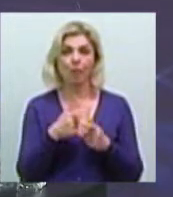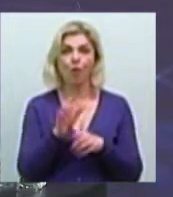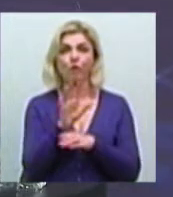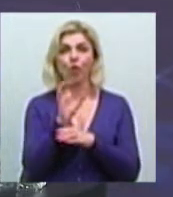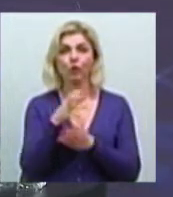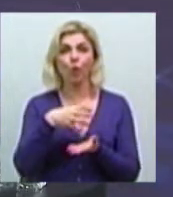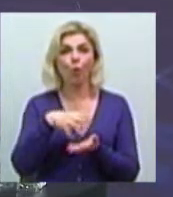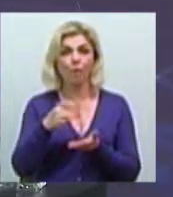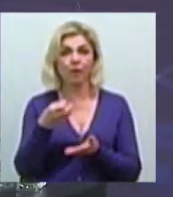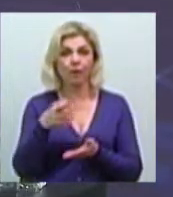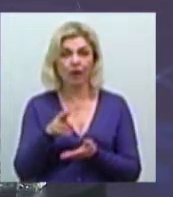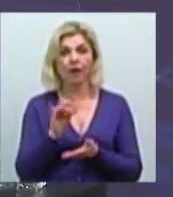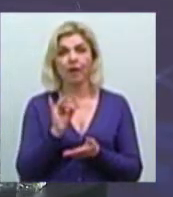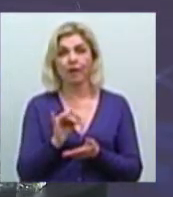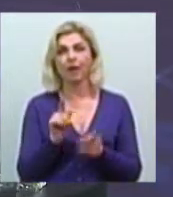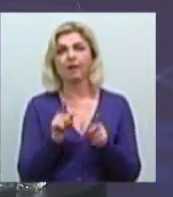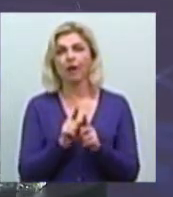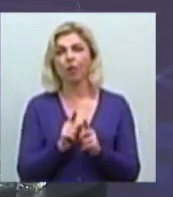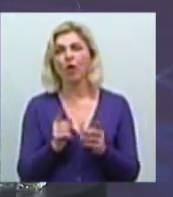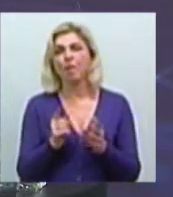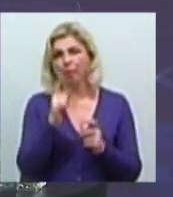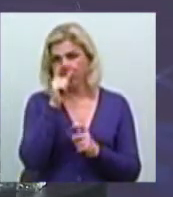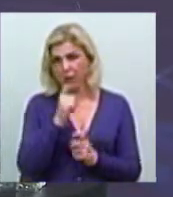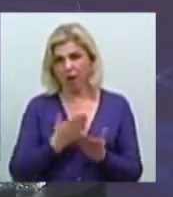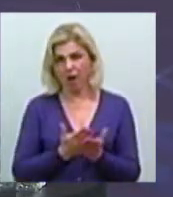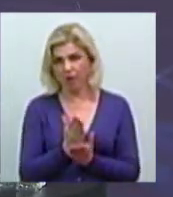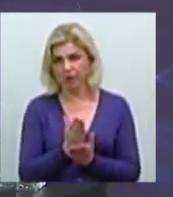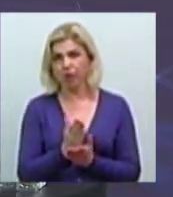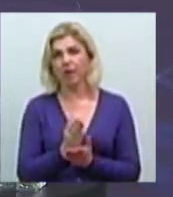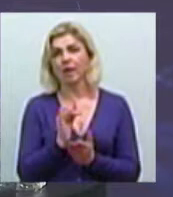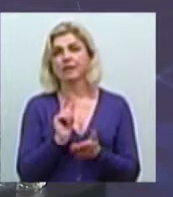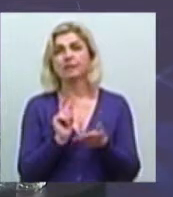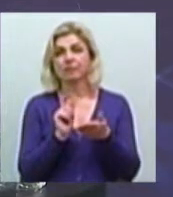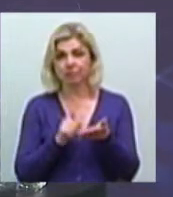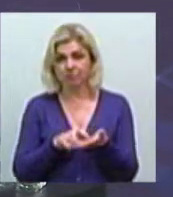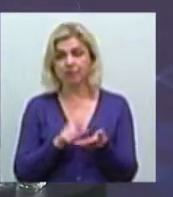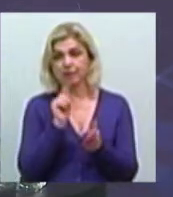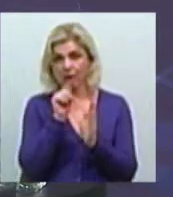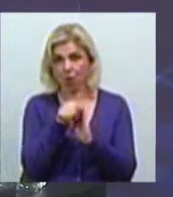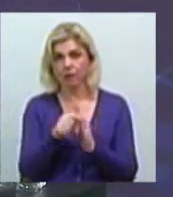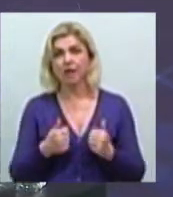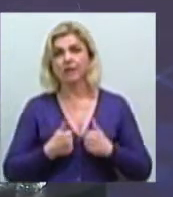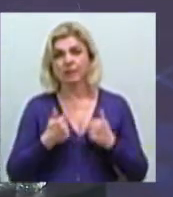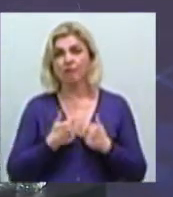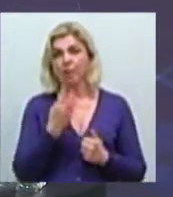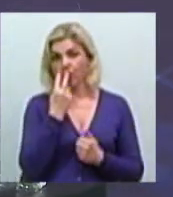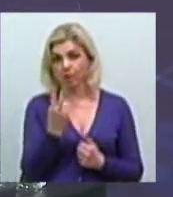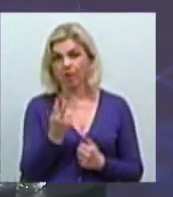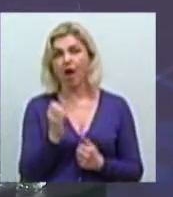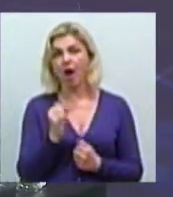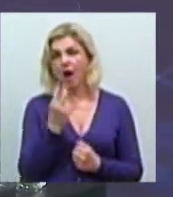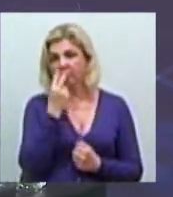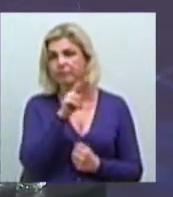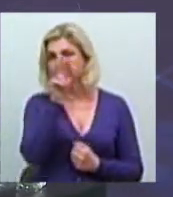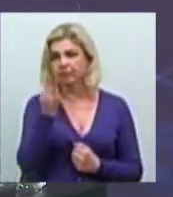і в надто такій низькій якості. Тобто заходиш, намагаєшся подивитись, а